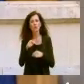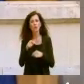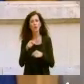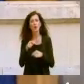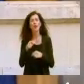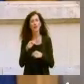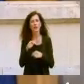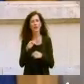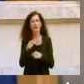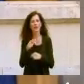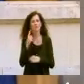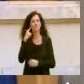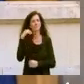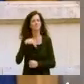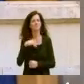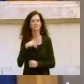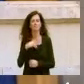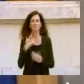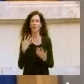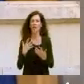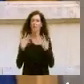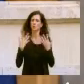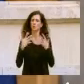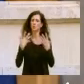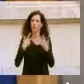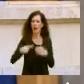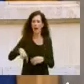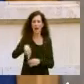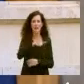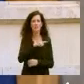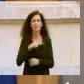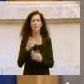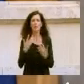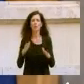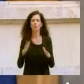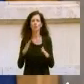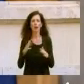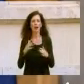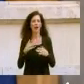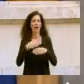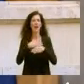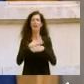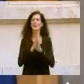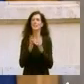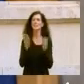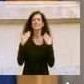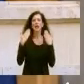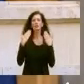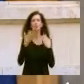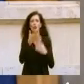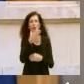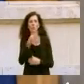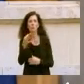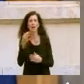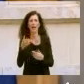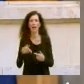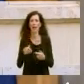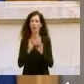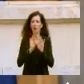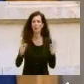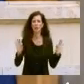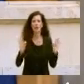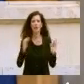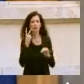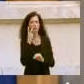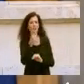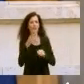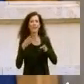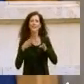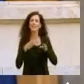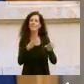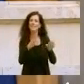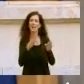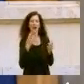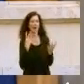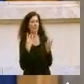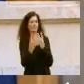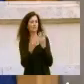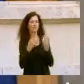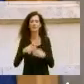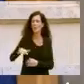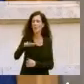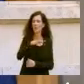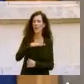siamo ormai inoltrati ci siamo inoltrati alla stagione bella in giro nelle nostre strade e nelle nostre piazze